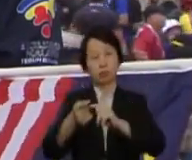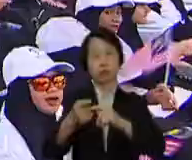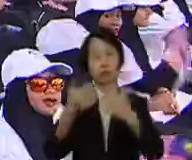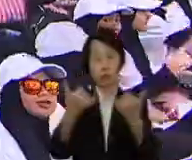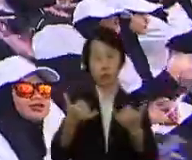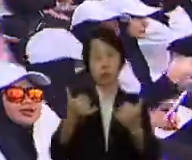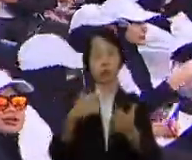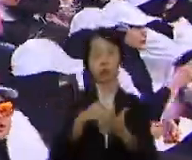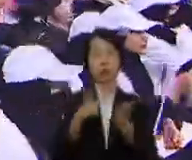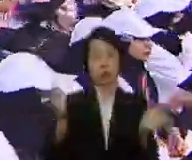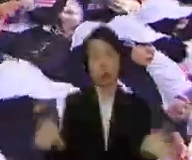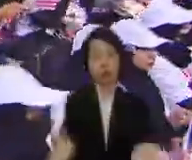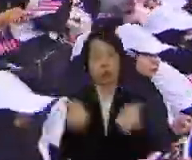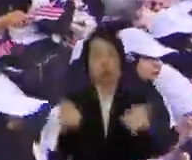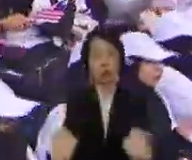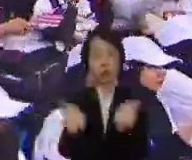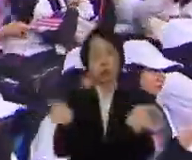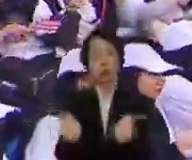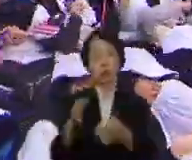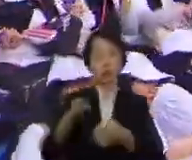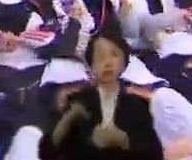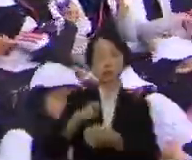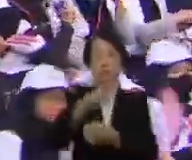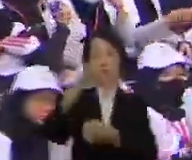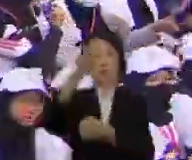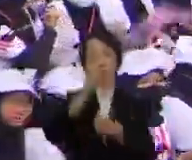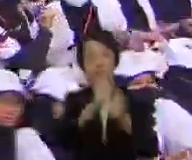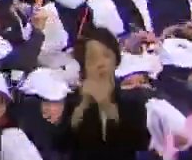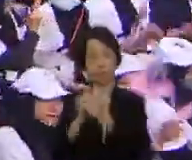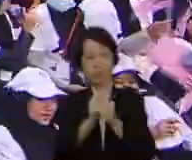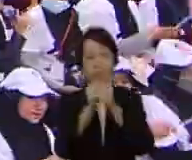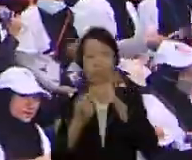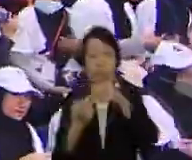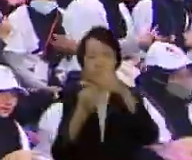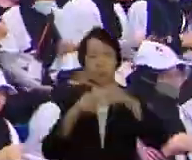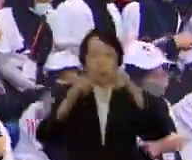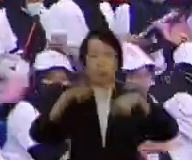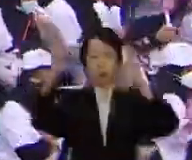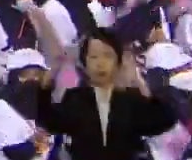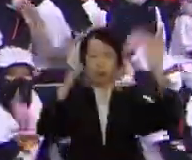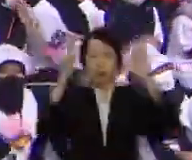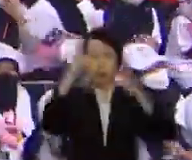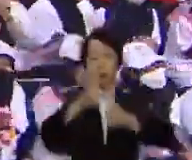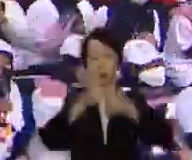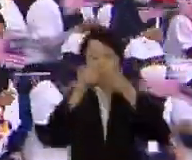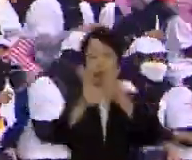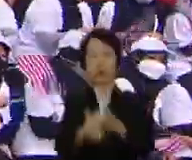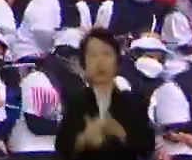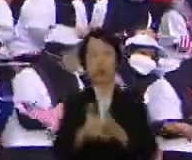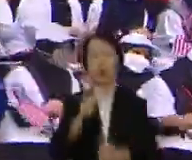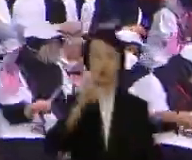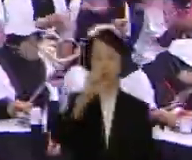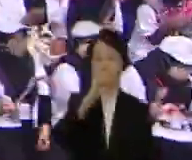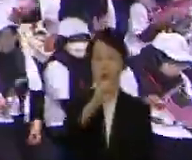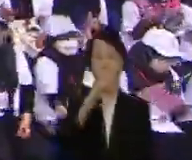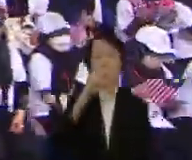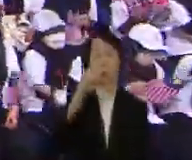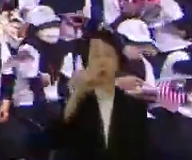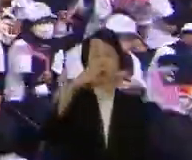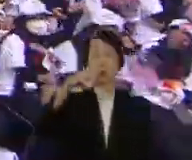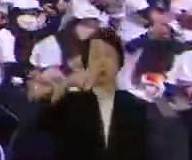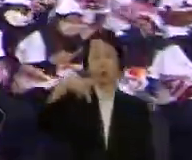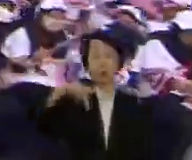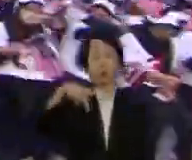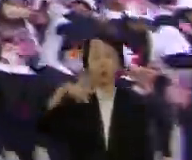ini didorong oleh semangat kebersamaan dan penyatuan rakyat Malaysia untuk mematuhi prosedur operasi standard